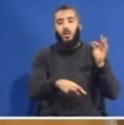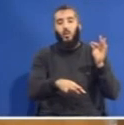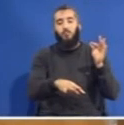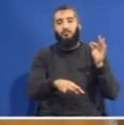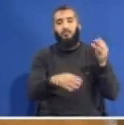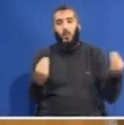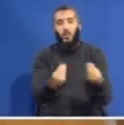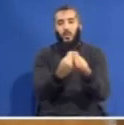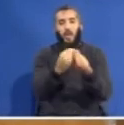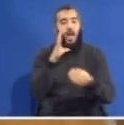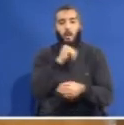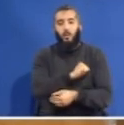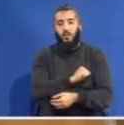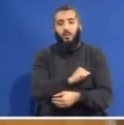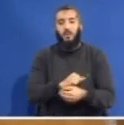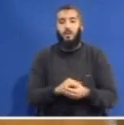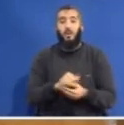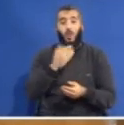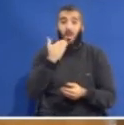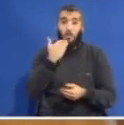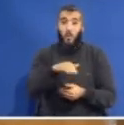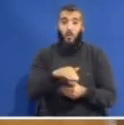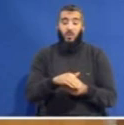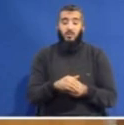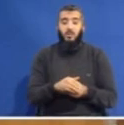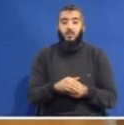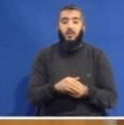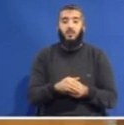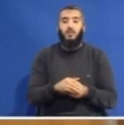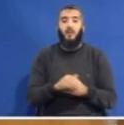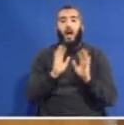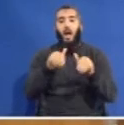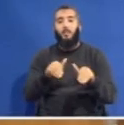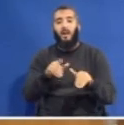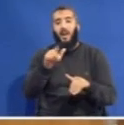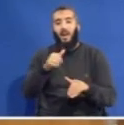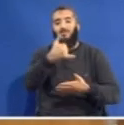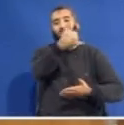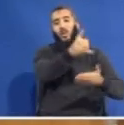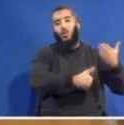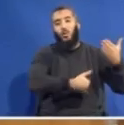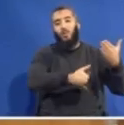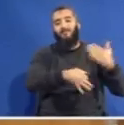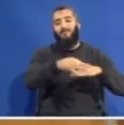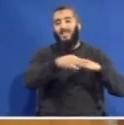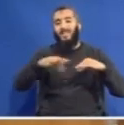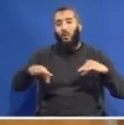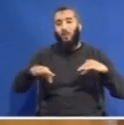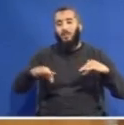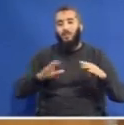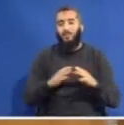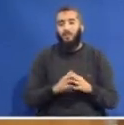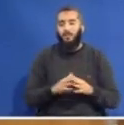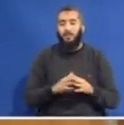الصلح والتصالح، والصلح خير كما قال الله صح. تعالى، فعندئذ طبعا راح يغلب